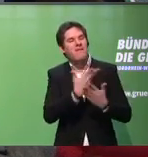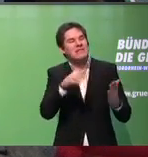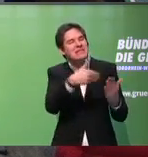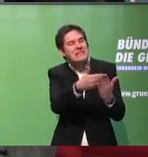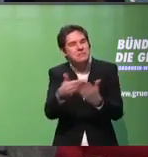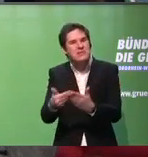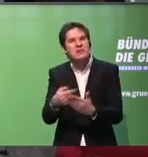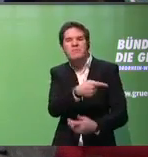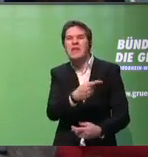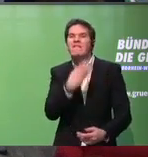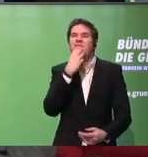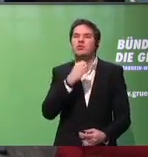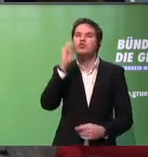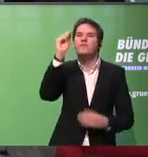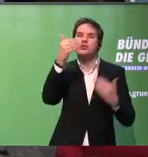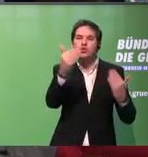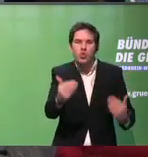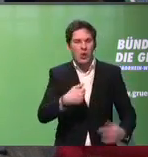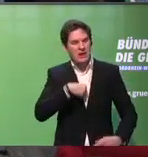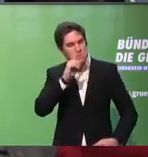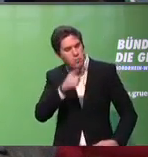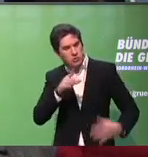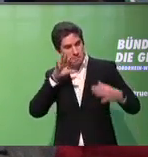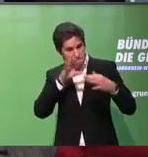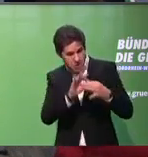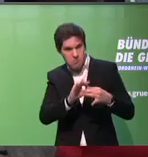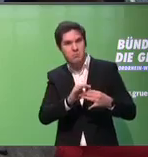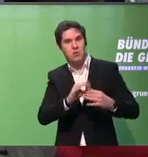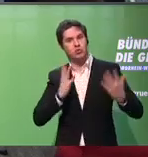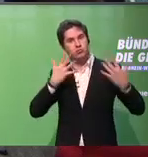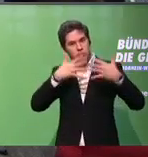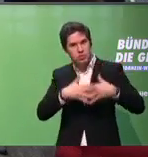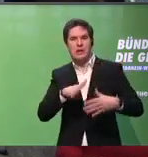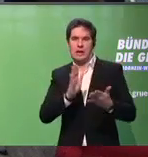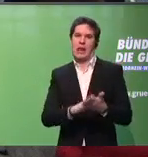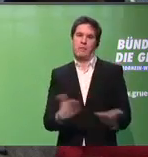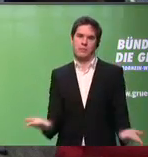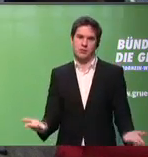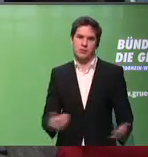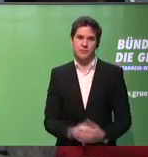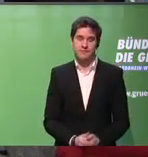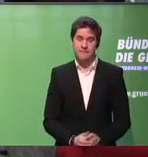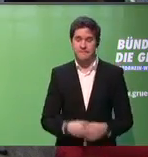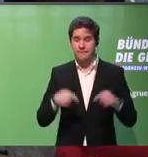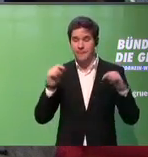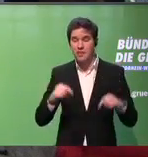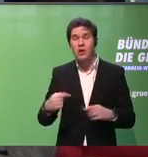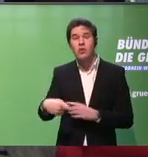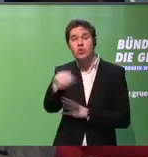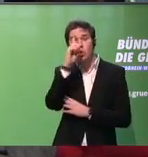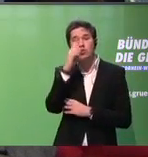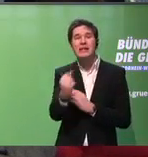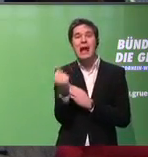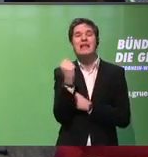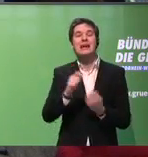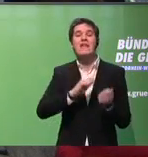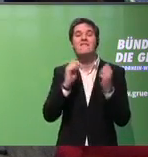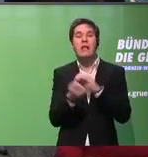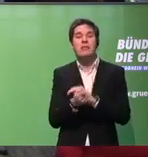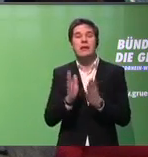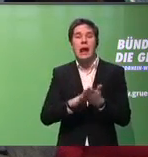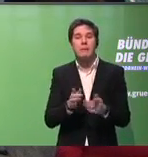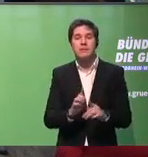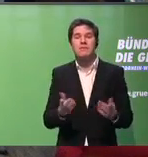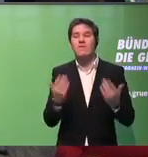ihren Erwartungen und Hoffnungen auch abzuholen. Die Energiewende in Deutschland, woran leidet die? Also